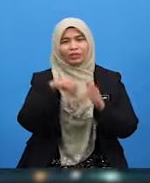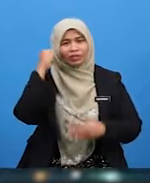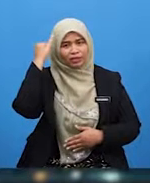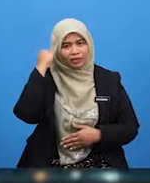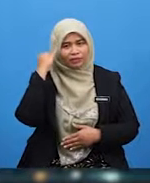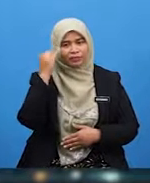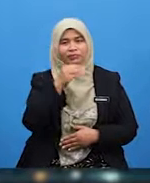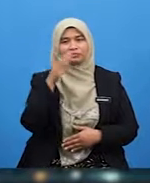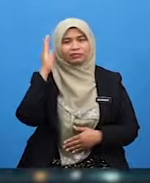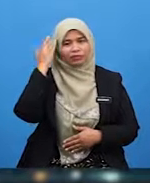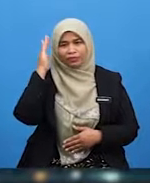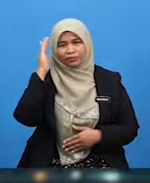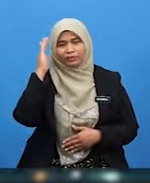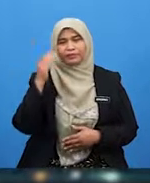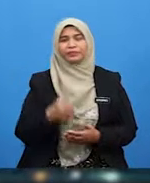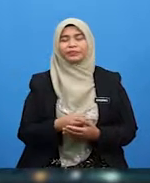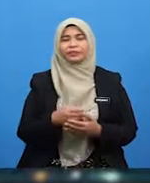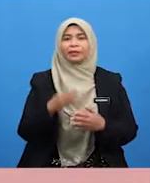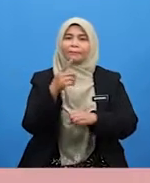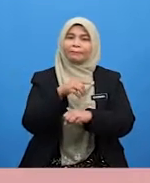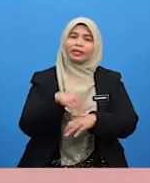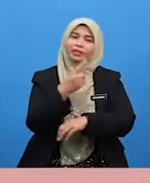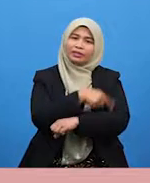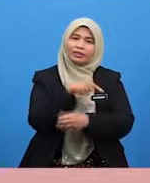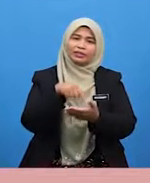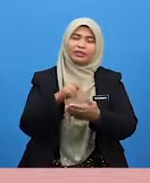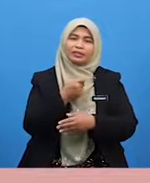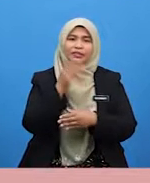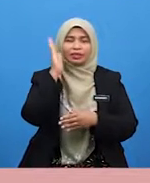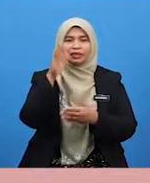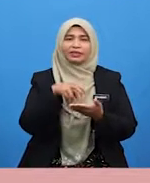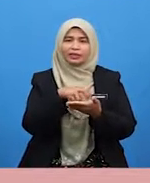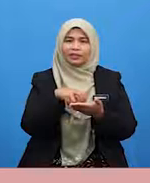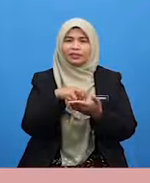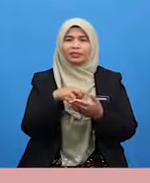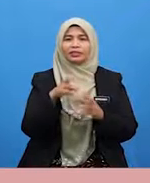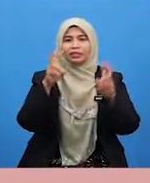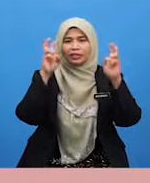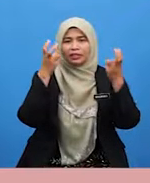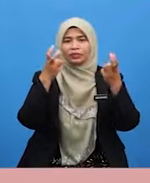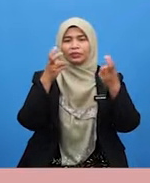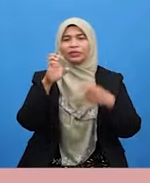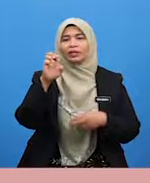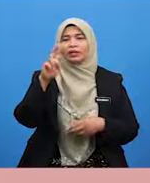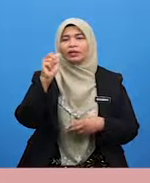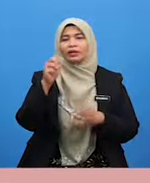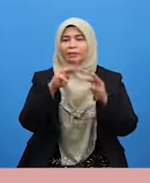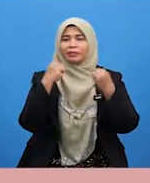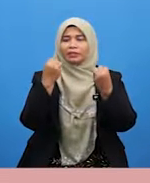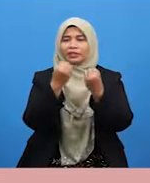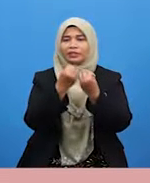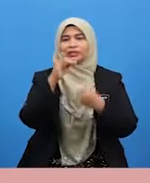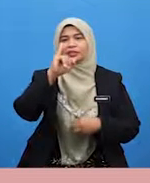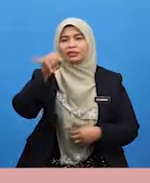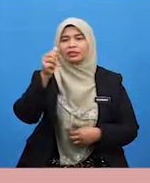dan juga tidak tahu. Pada hari ini, kita akan mengkaji tajuk Era Masyarakat Jahiliyah.